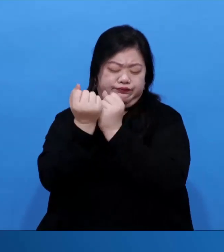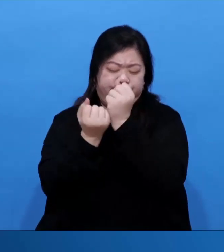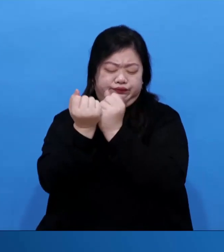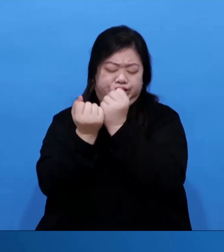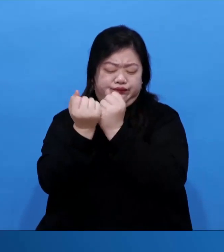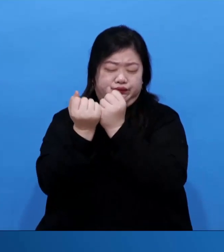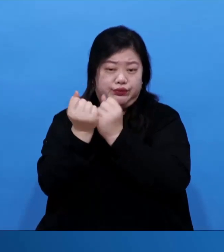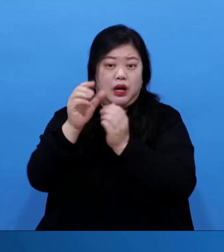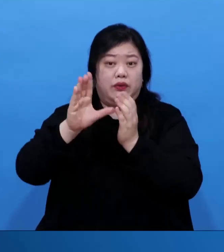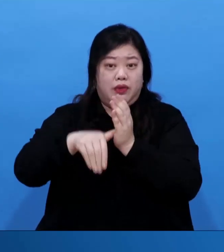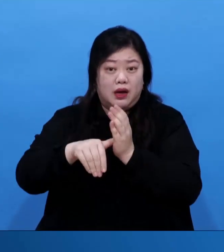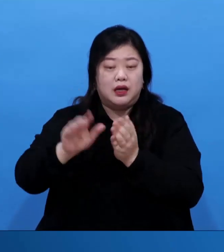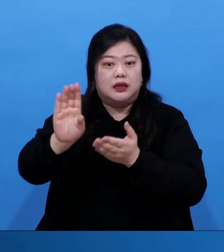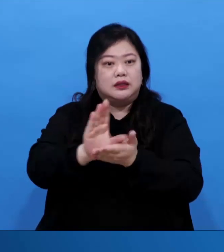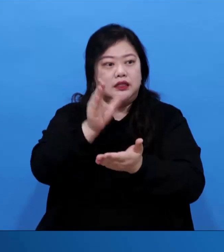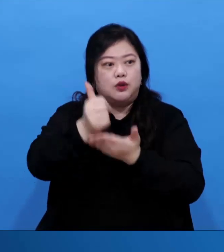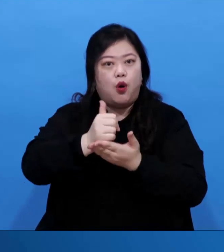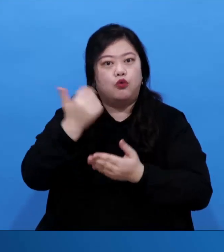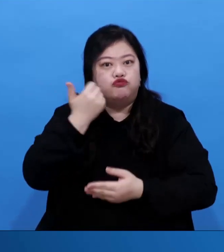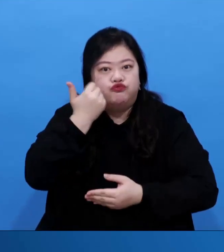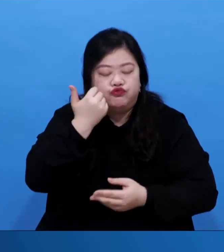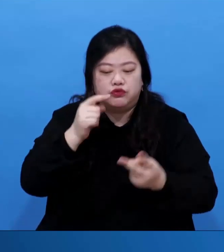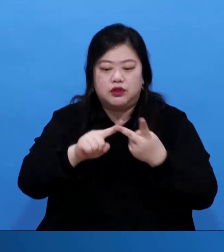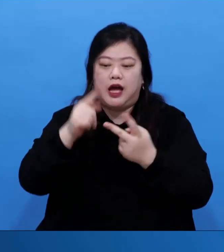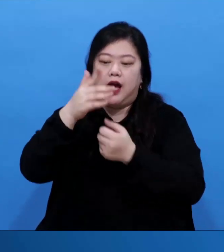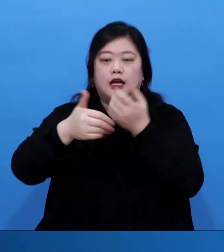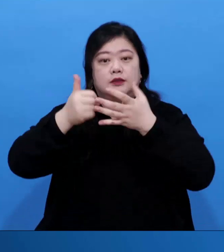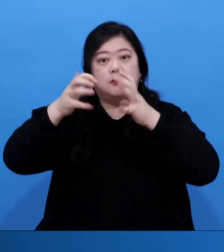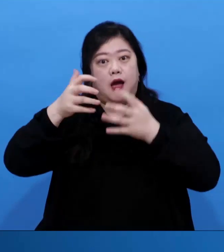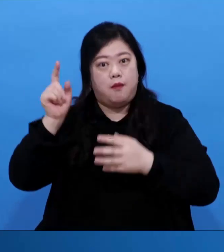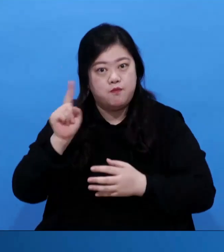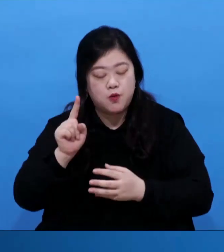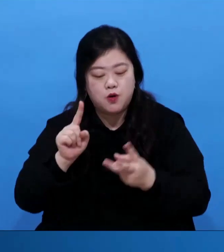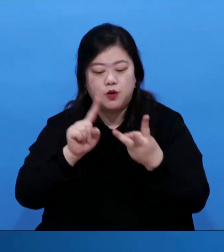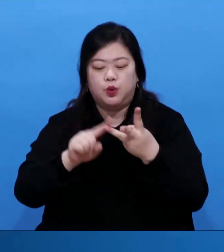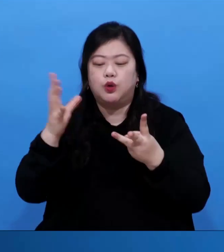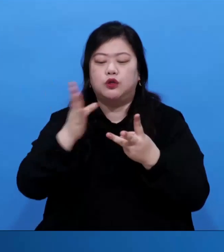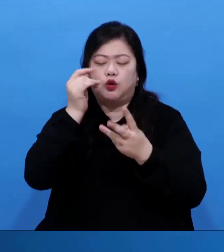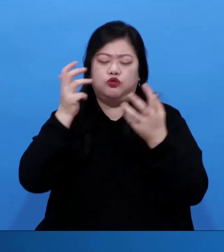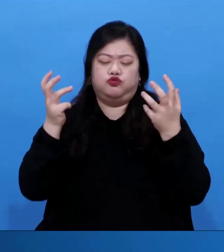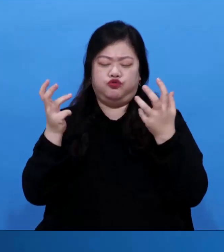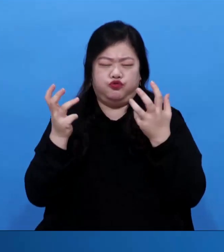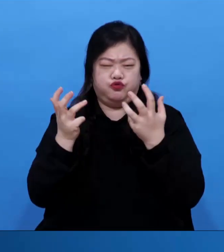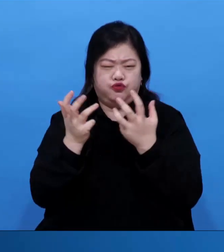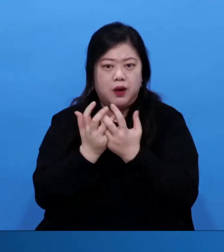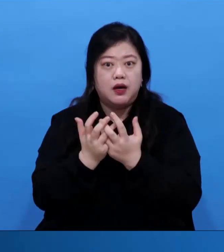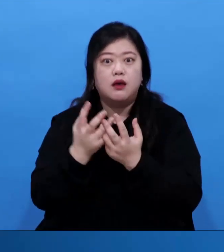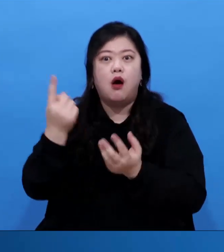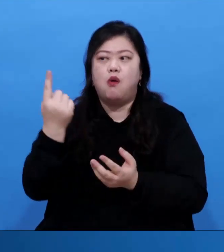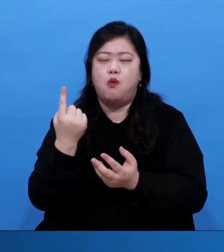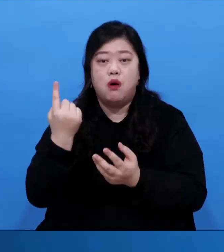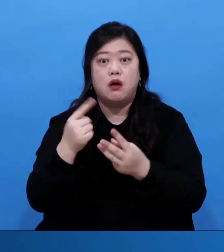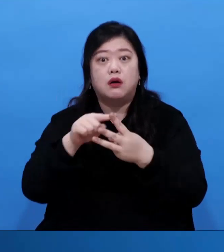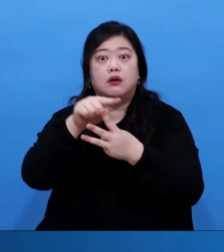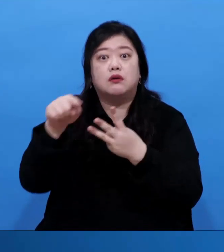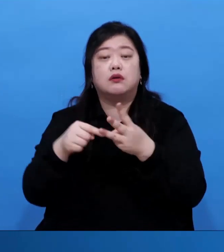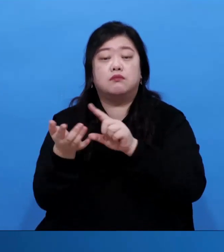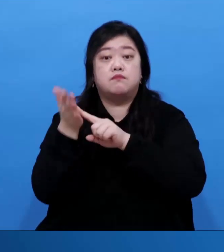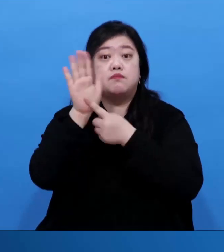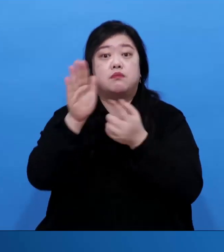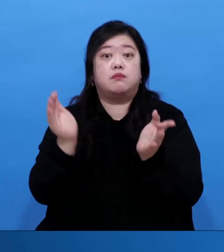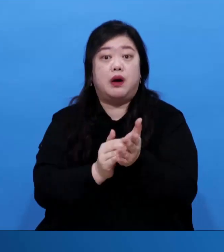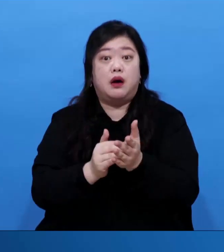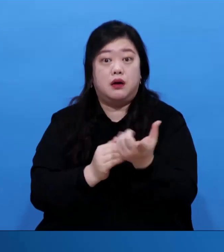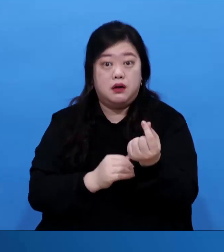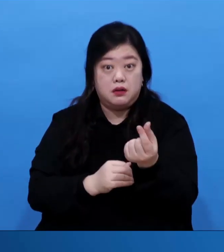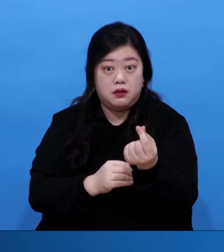거다. Jesus himself spoke about the kingdom of God, and then he promised the filling of the Holy Spirit. 그러면 이 응답이 올 수밖에 없어요. Then this answer has